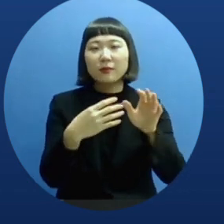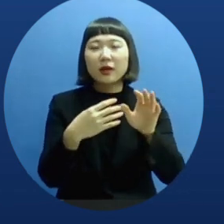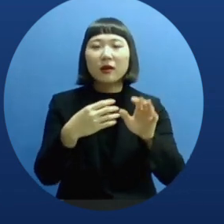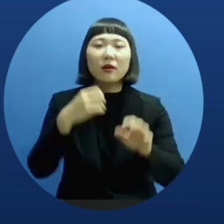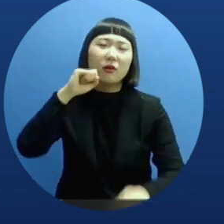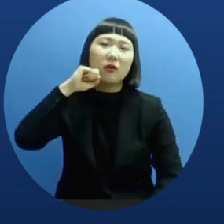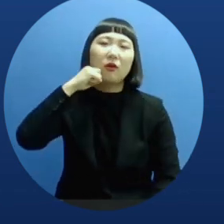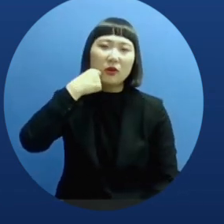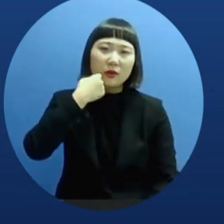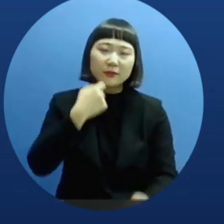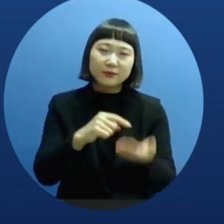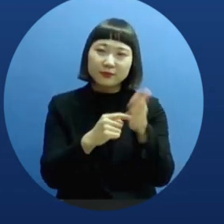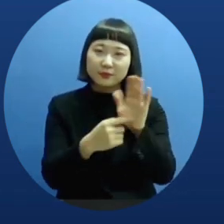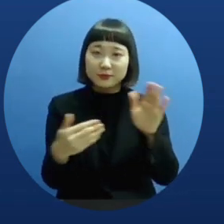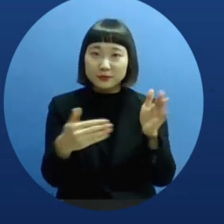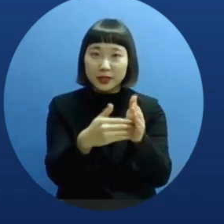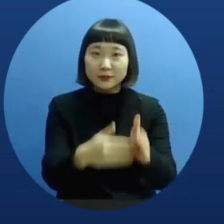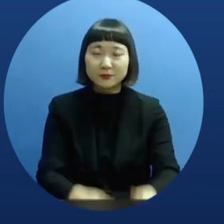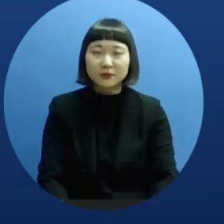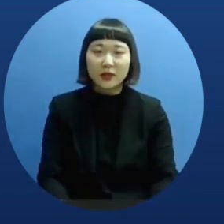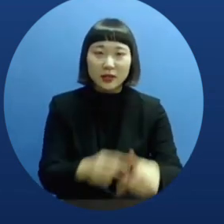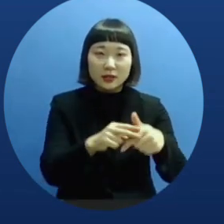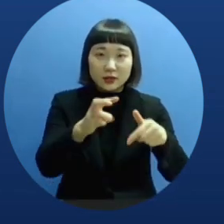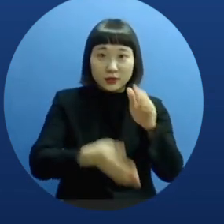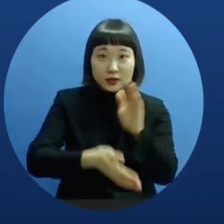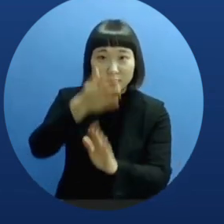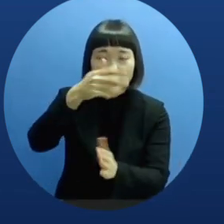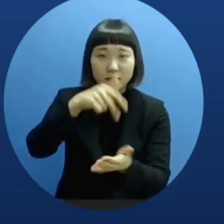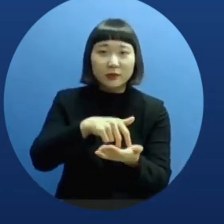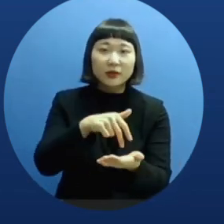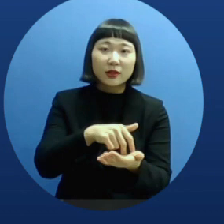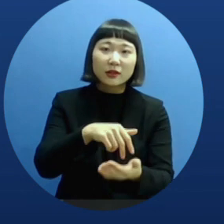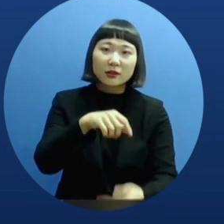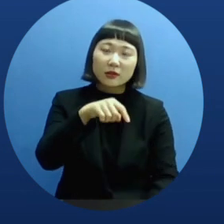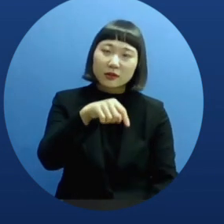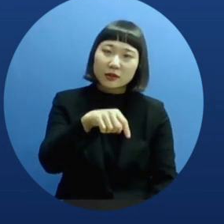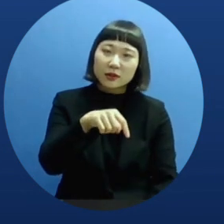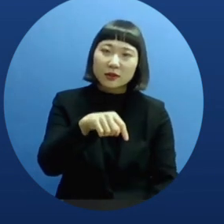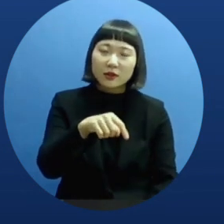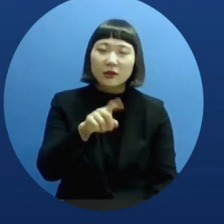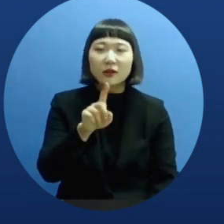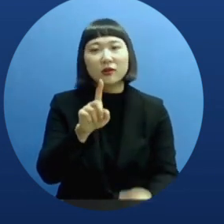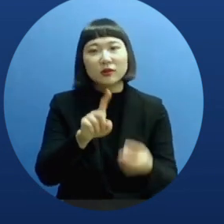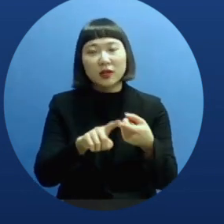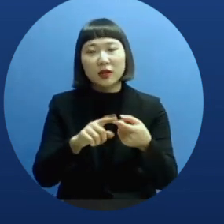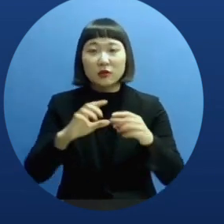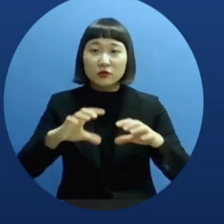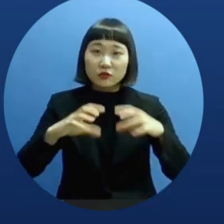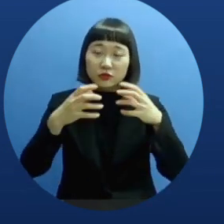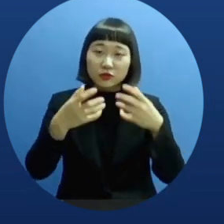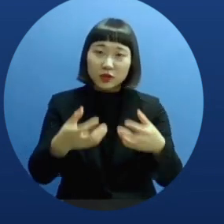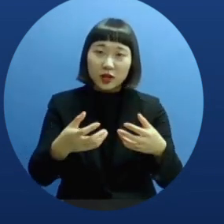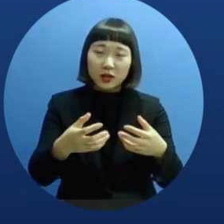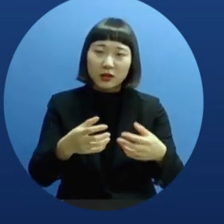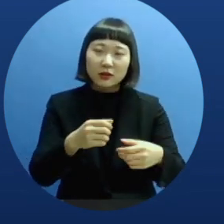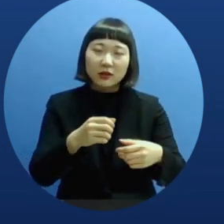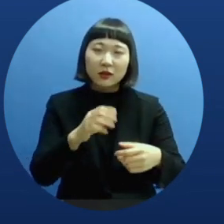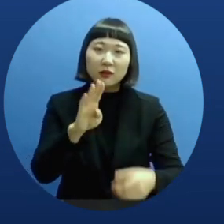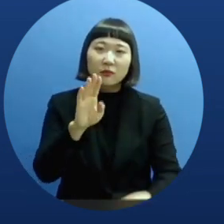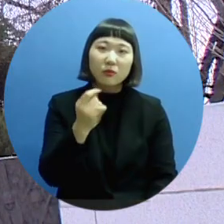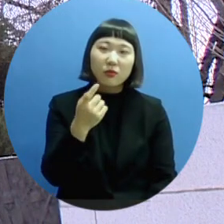어렵다고 밝혔습니다. 또 인천시는 국가보훈처에서 검토하는 방향에 따라서 진행해야 할 것 같다는